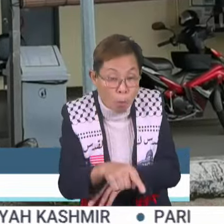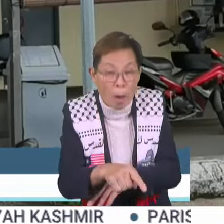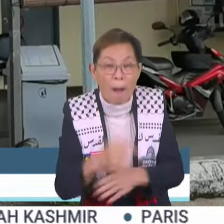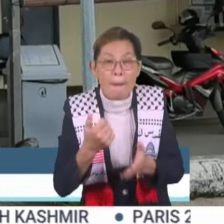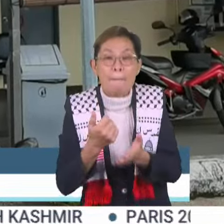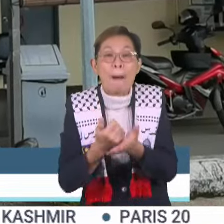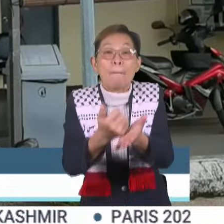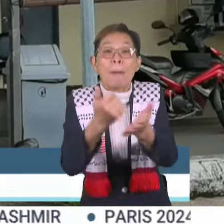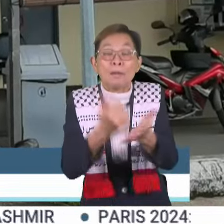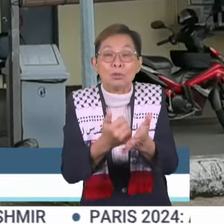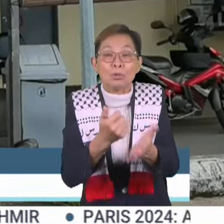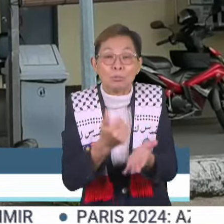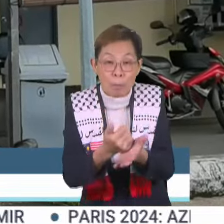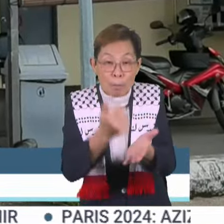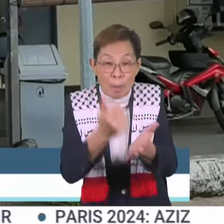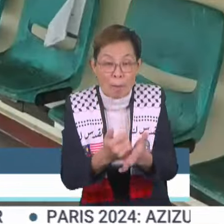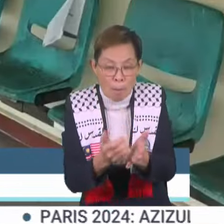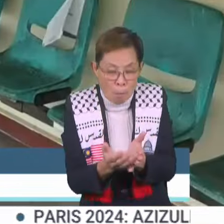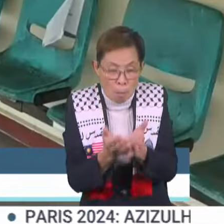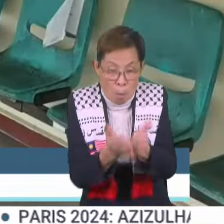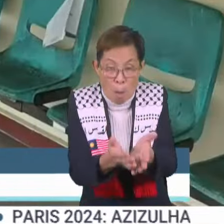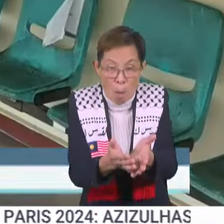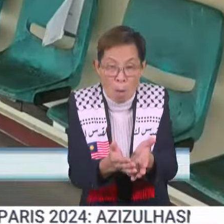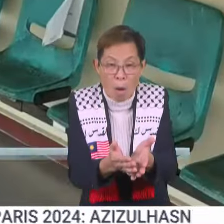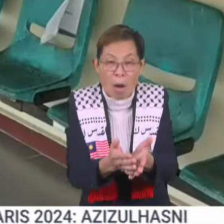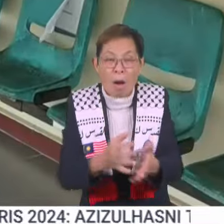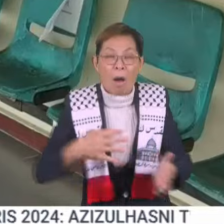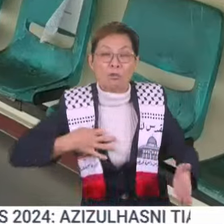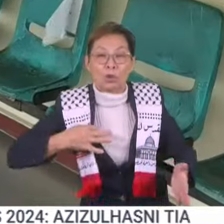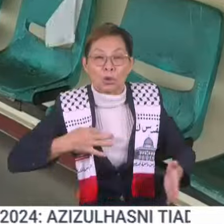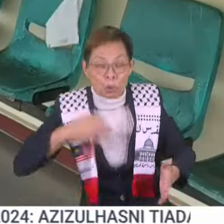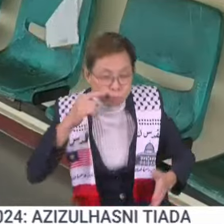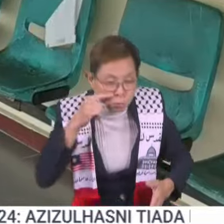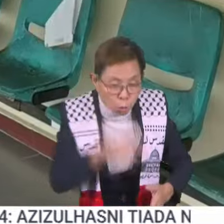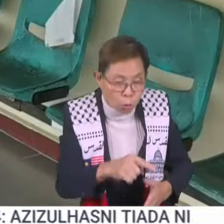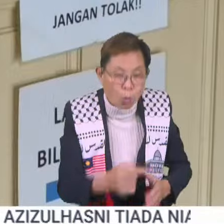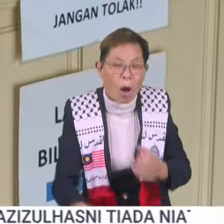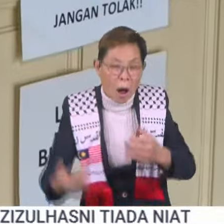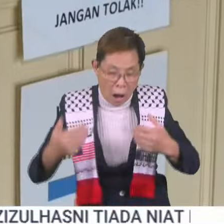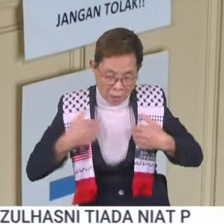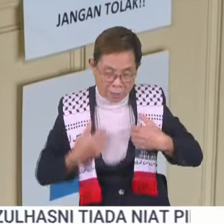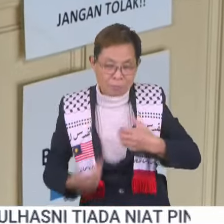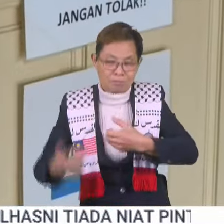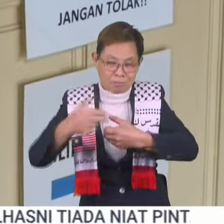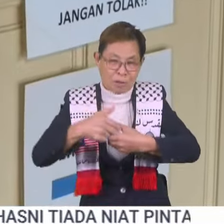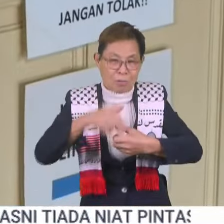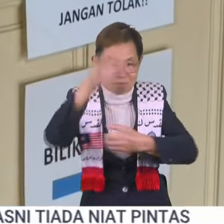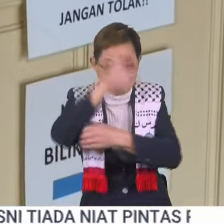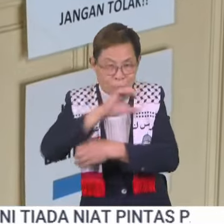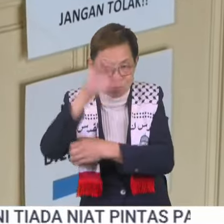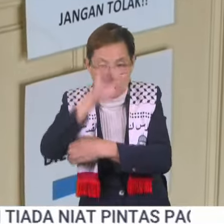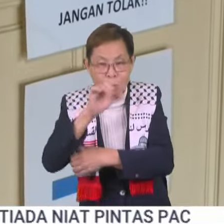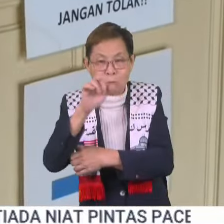tekong bot yang ditemui terapung oleh pasukan sukarelawan yang turut menyertai operasi pencarian.